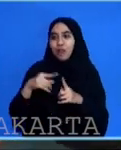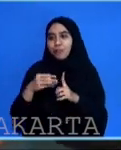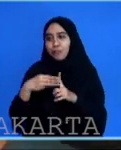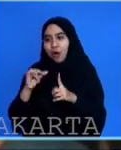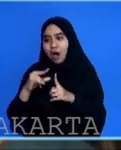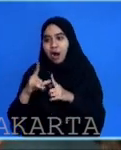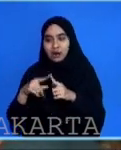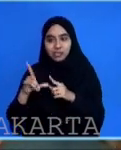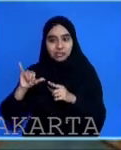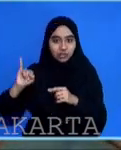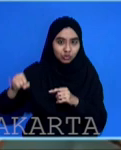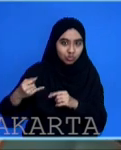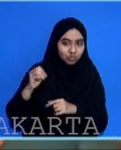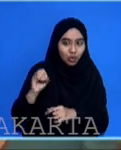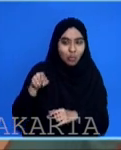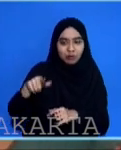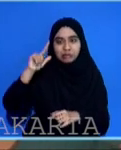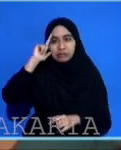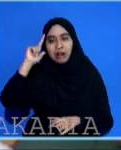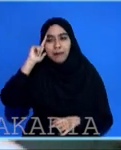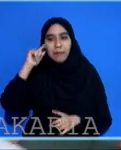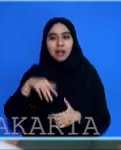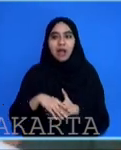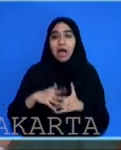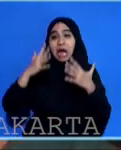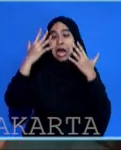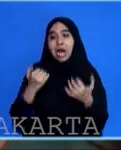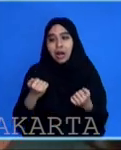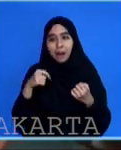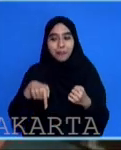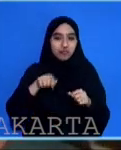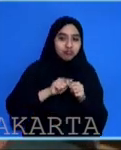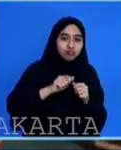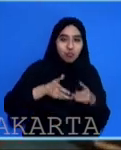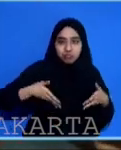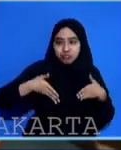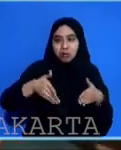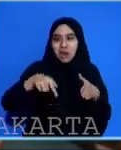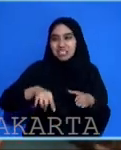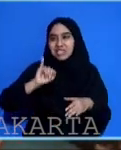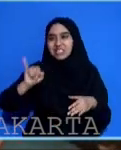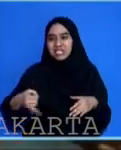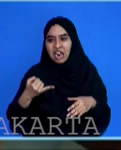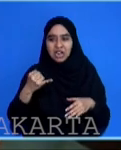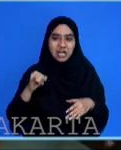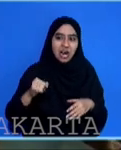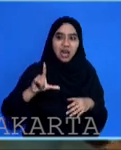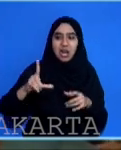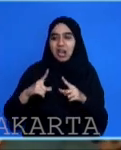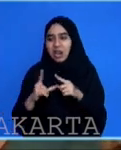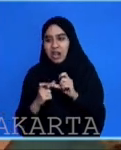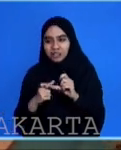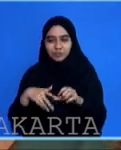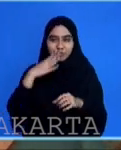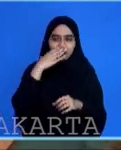dengan harapan makanya infrastrukturnya baik di JLS seperti